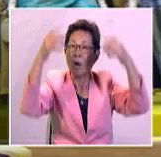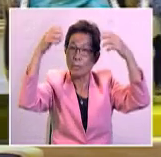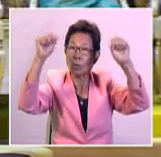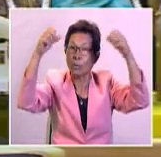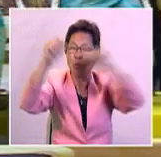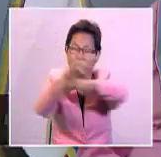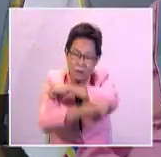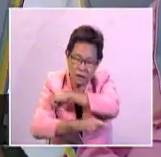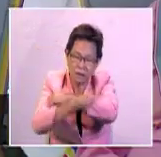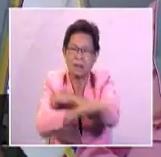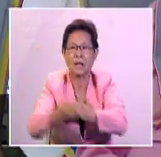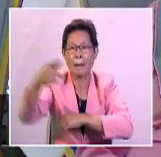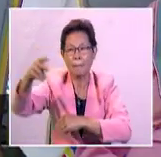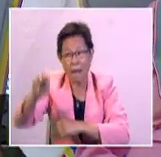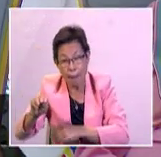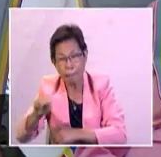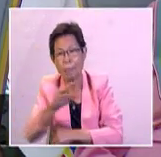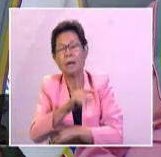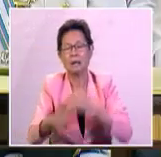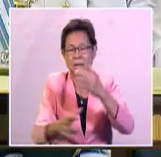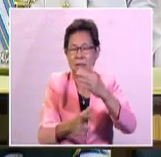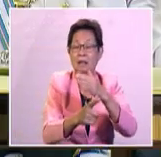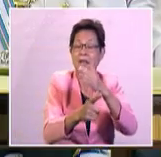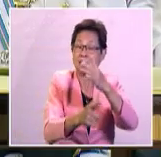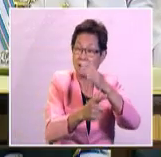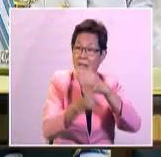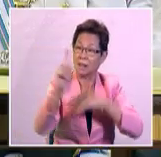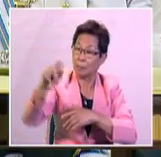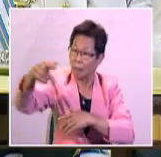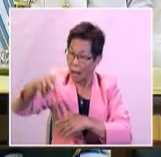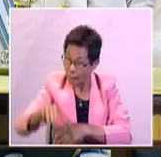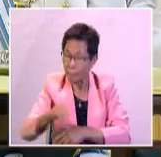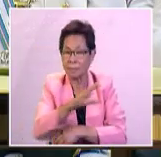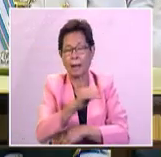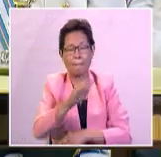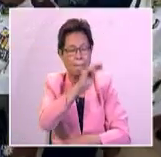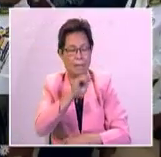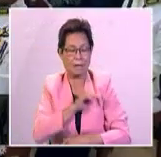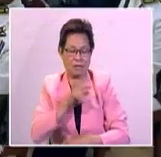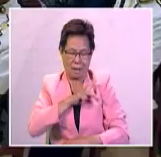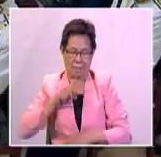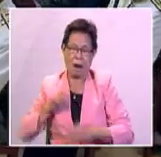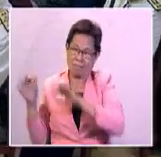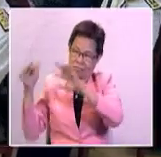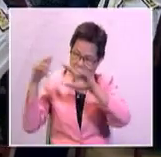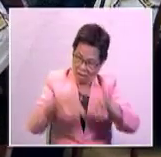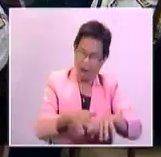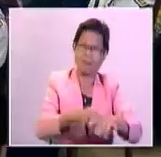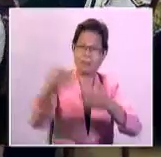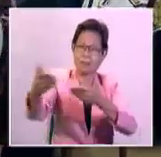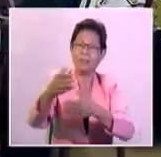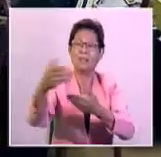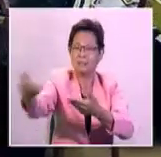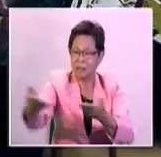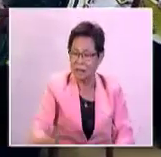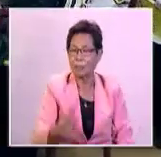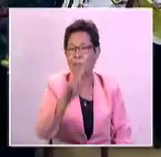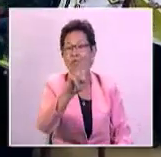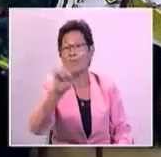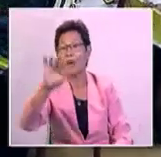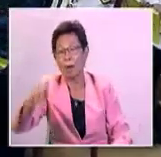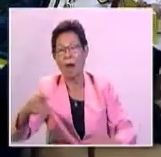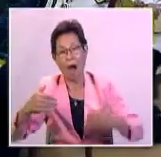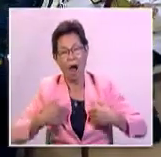yang di Pertua Negeri, Perdana Menteri, Timbalan Perdana Menteri dan Menteri-Menteri Kabinet selain tetamu kehormat yang terdiri